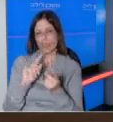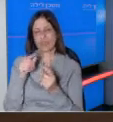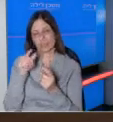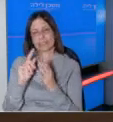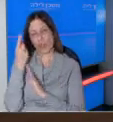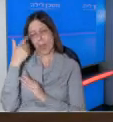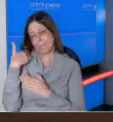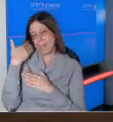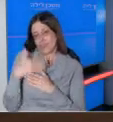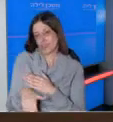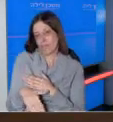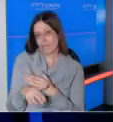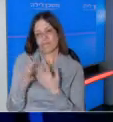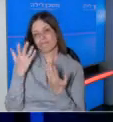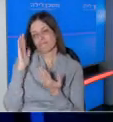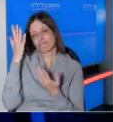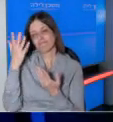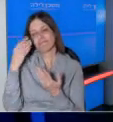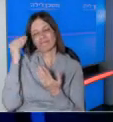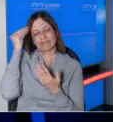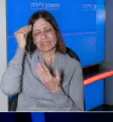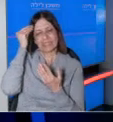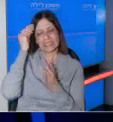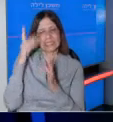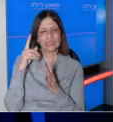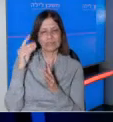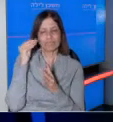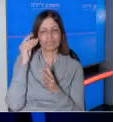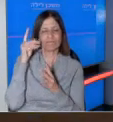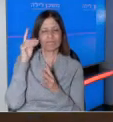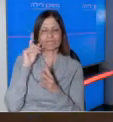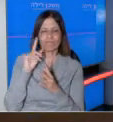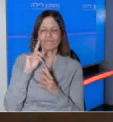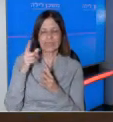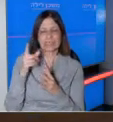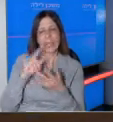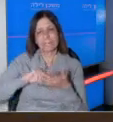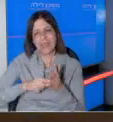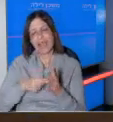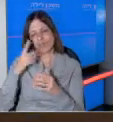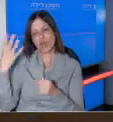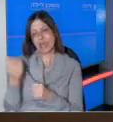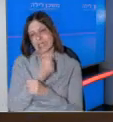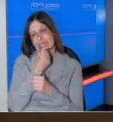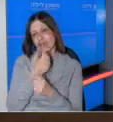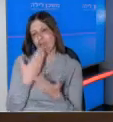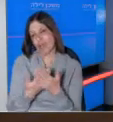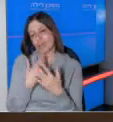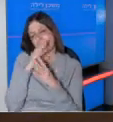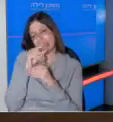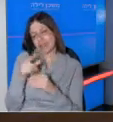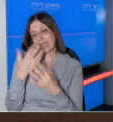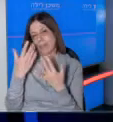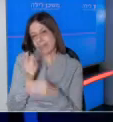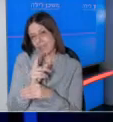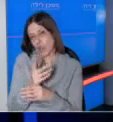קורה. בסופו של יום, הצריבת התודעה הזאת, יוסי, כמו שהגדרת את זה, זו המטרה של ניר ברקת, והוא השיג אותה. הראיה, אנחנו מדברים על זה כבר כמה דקות.